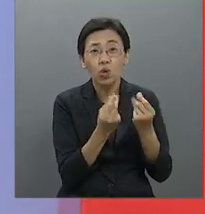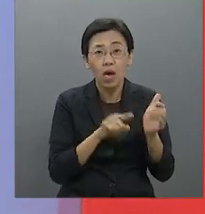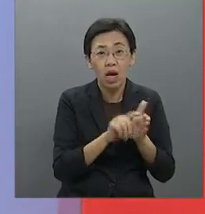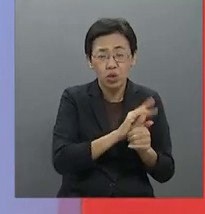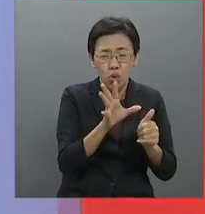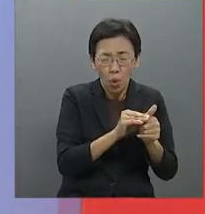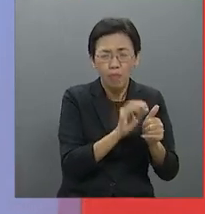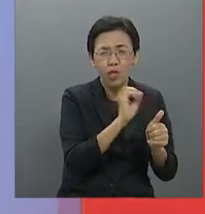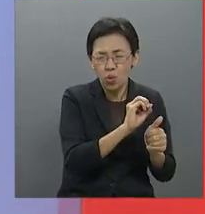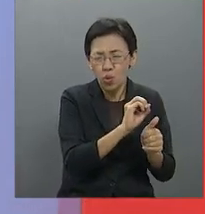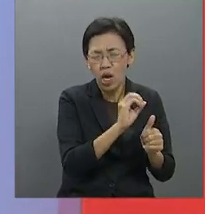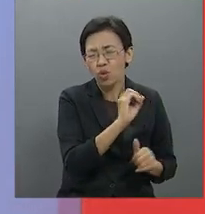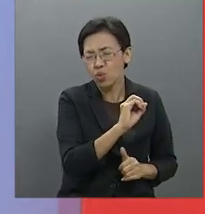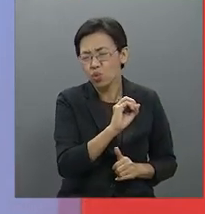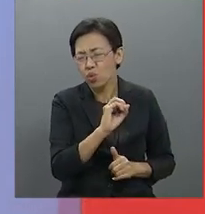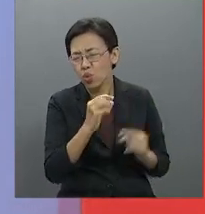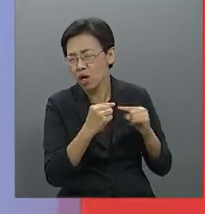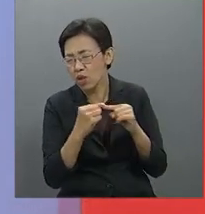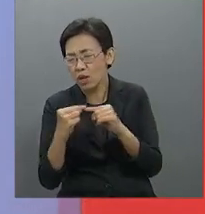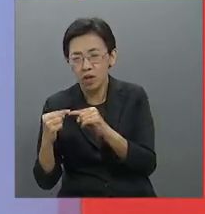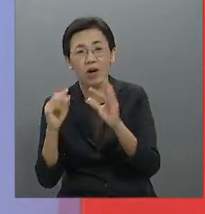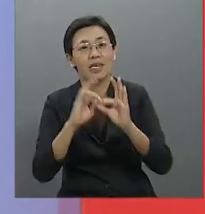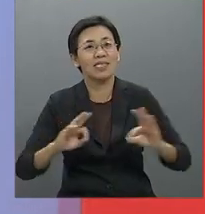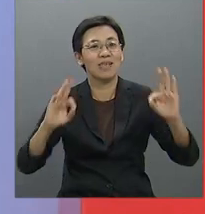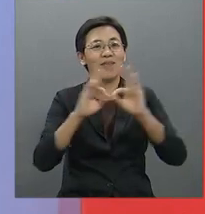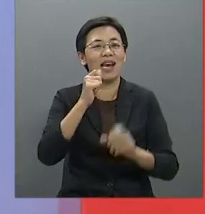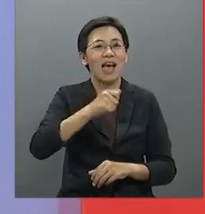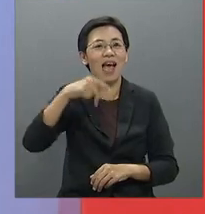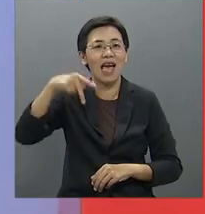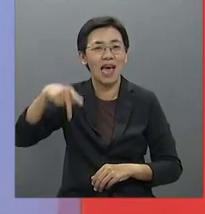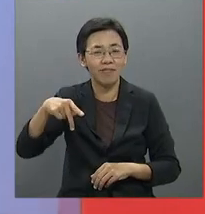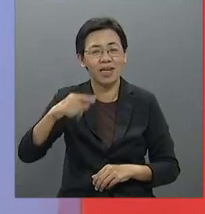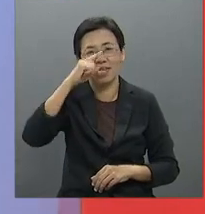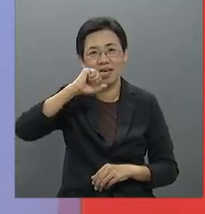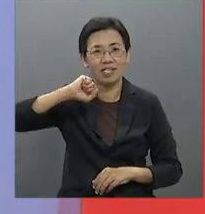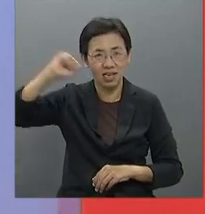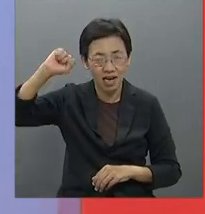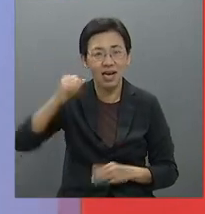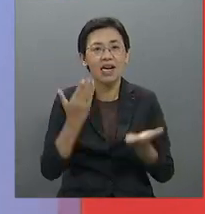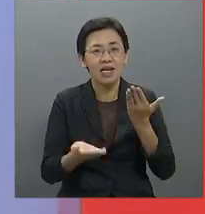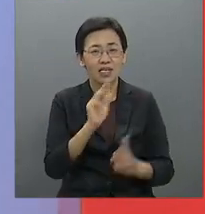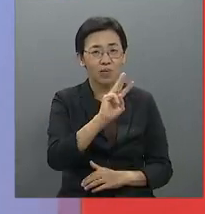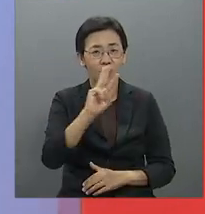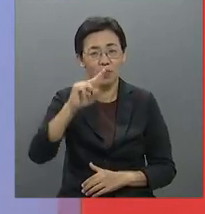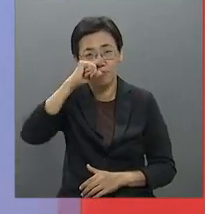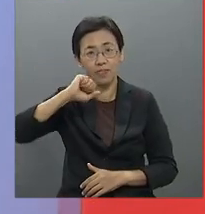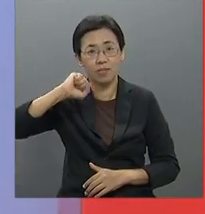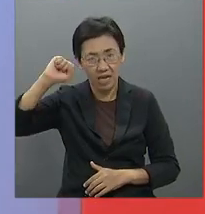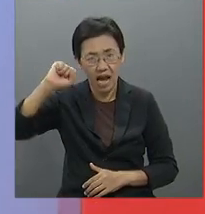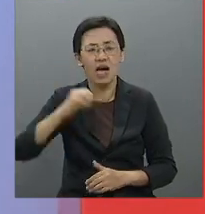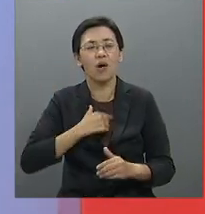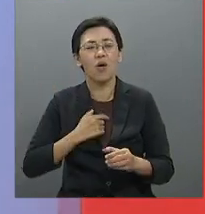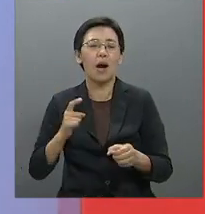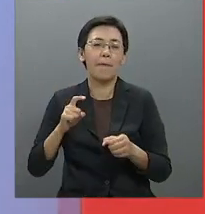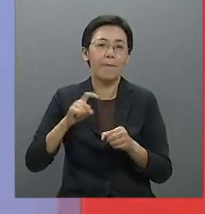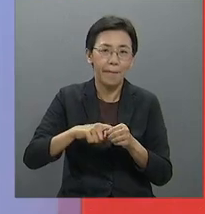หนึในนั้ก็คอการใช้ Application Thaiนะหรือการใช้ Platform Thaiนะในการยืนกันตัวบุคคลเป็การป้องกัน